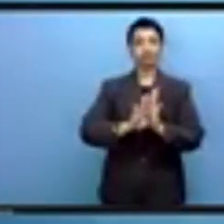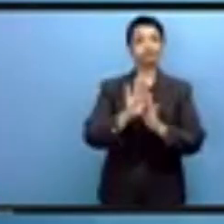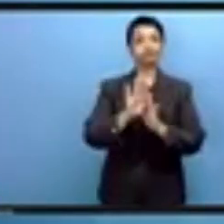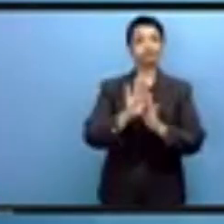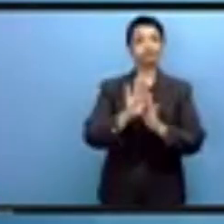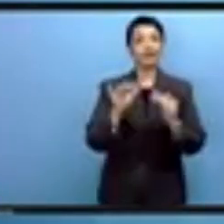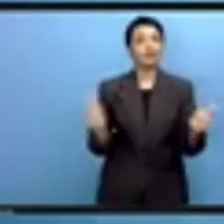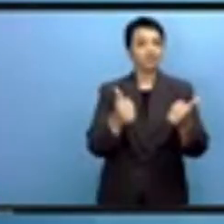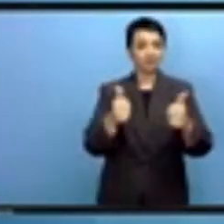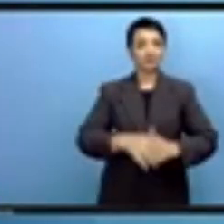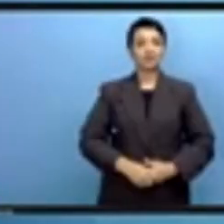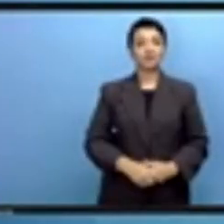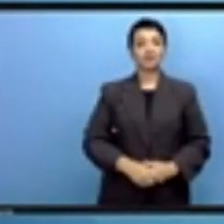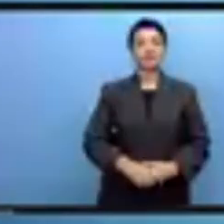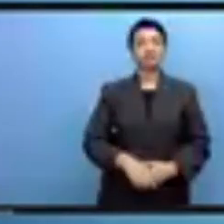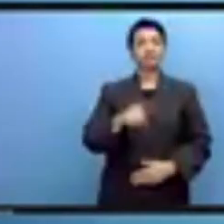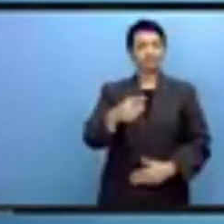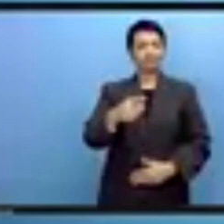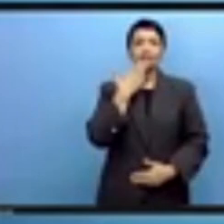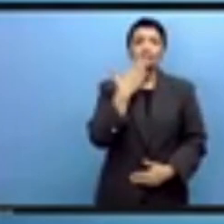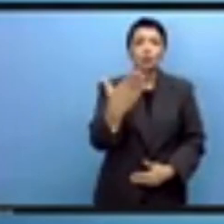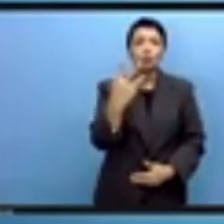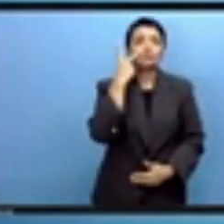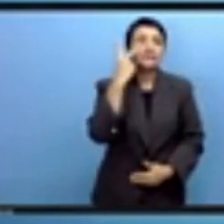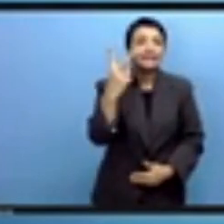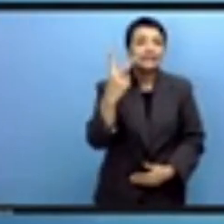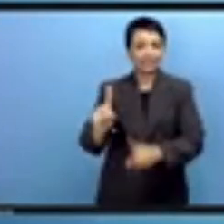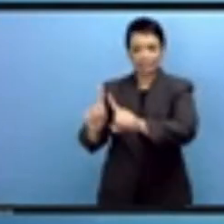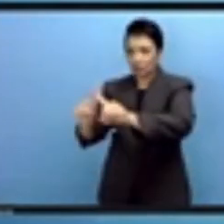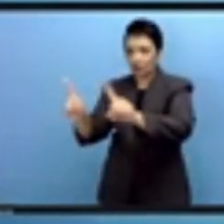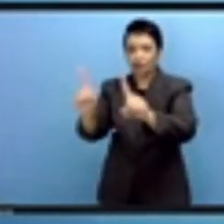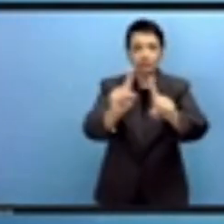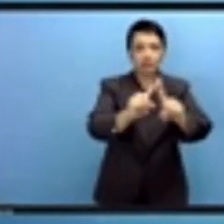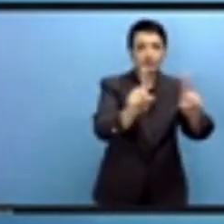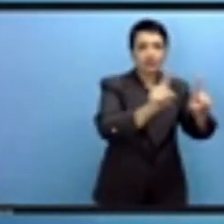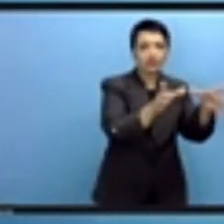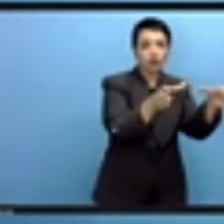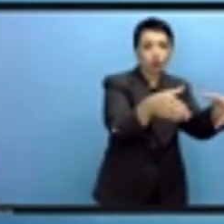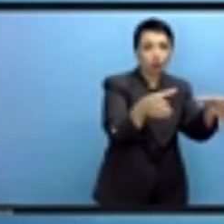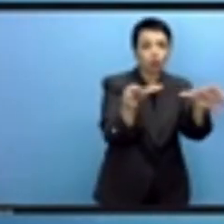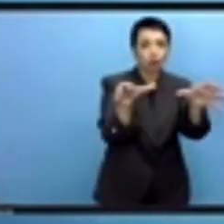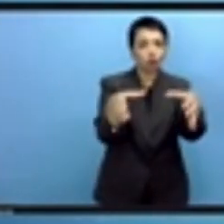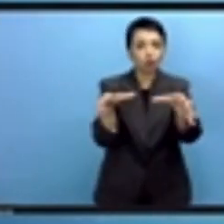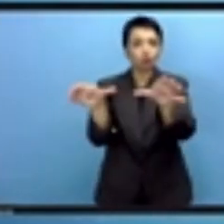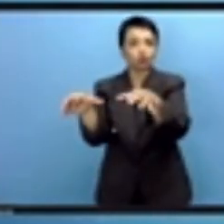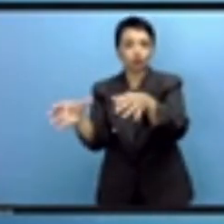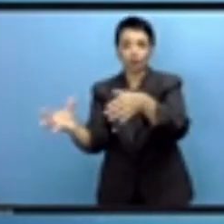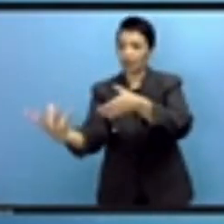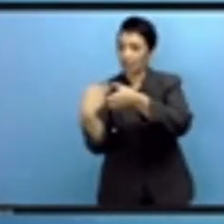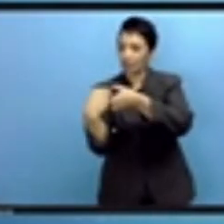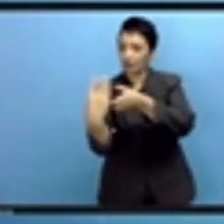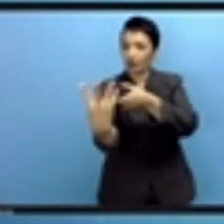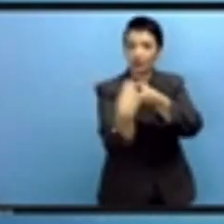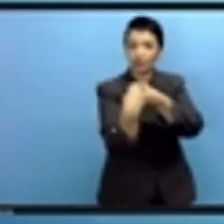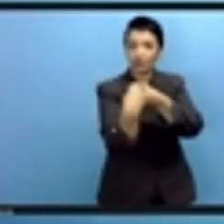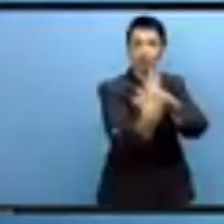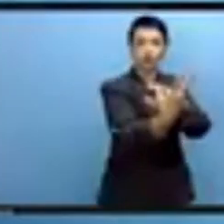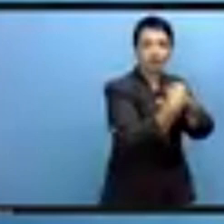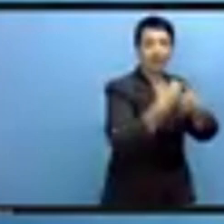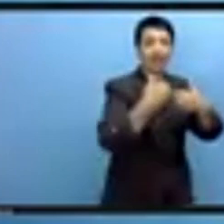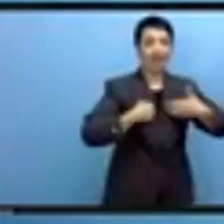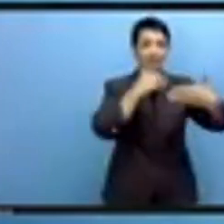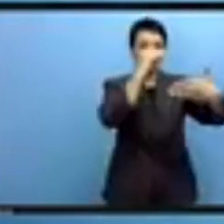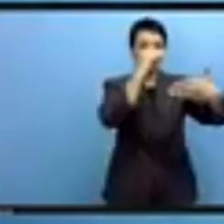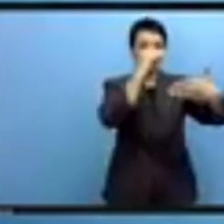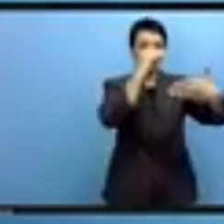群，而且我们也很高兴的看到这个社群呢是一个多利相关方的模型，在